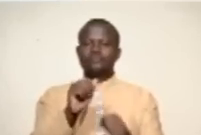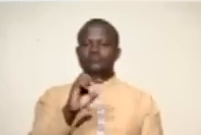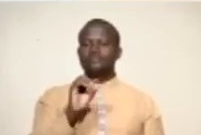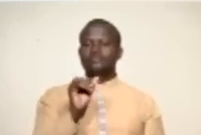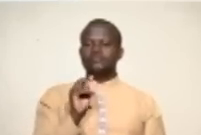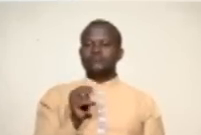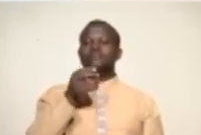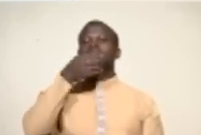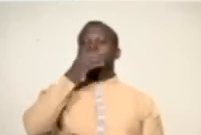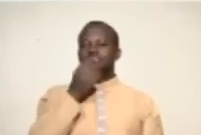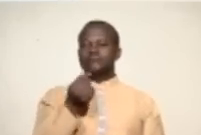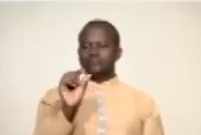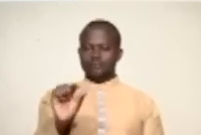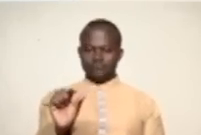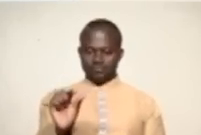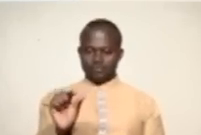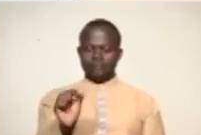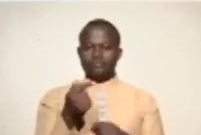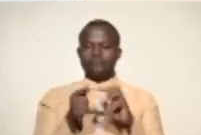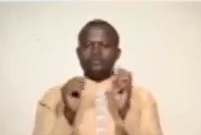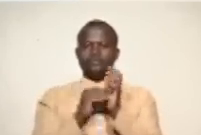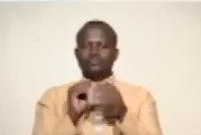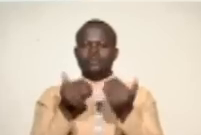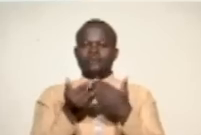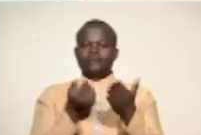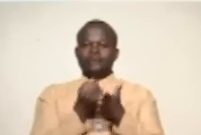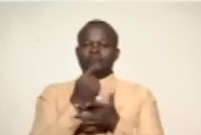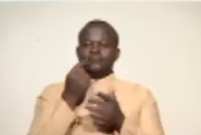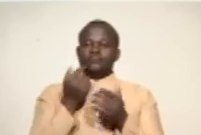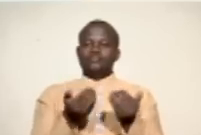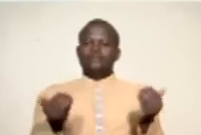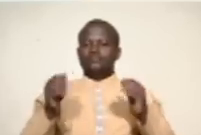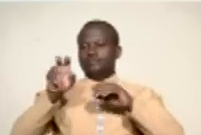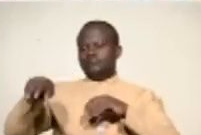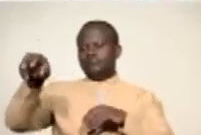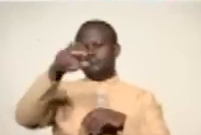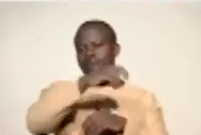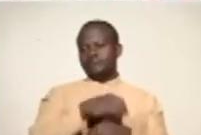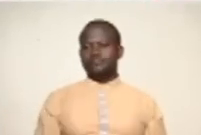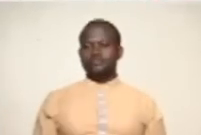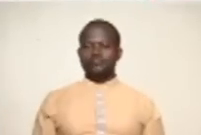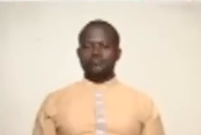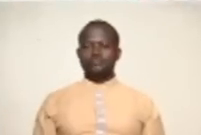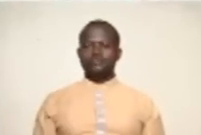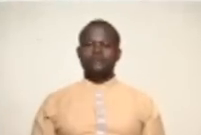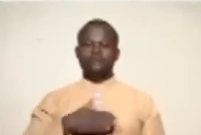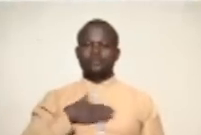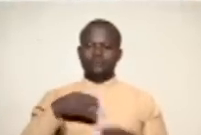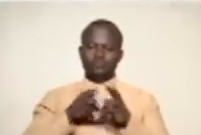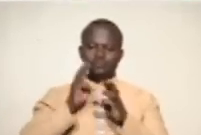jini akakanywa ku mafaranga makeya kandi noneho bigatuma abana ibyo niho bagenda basinda Gyoko